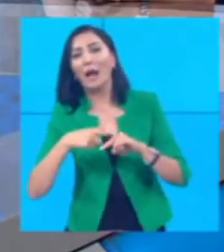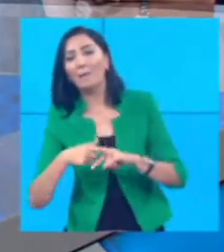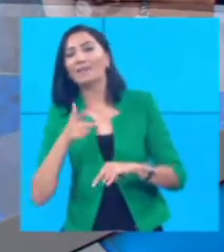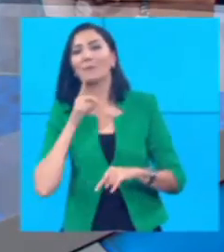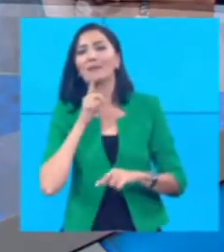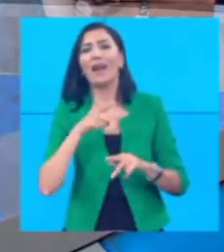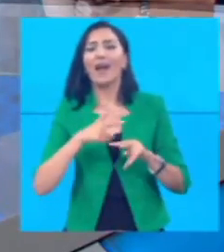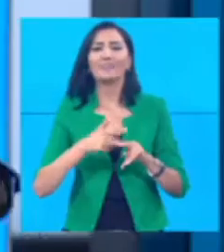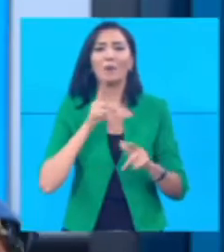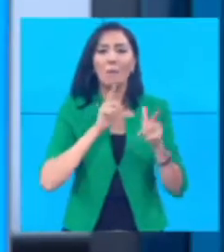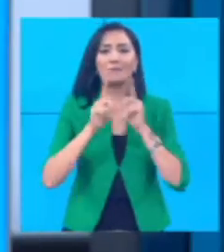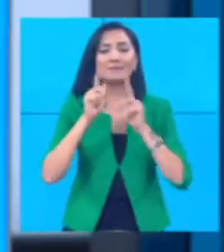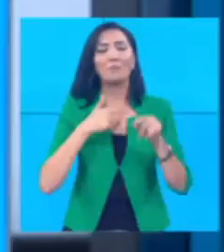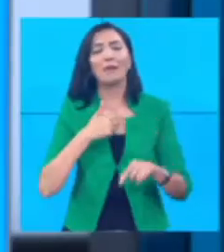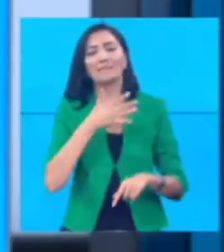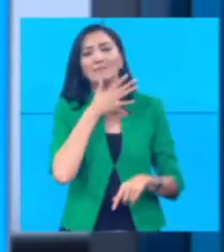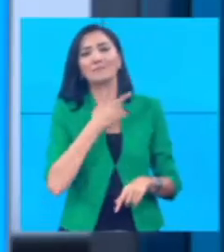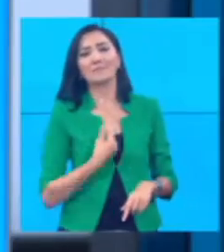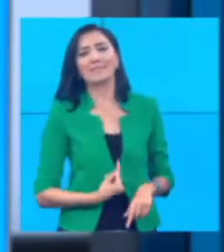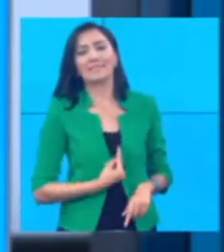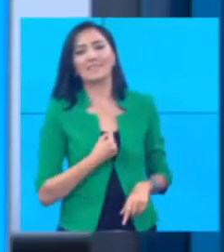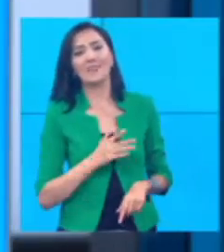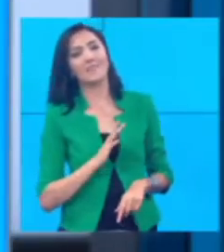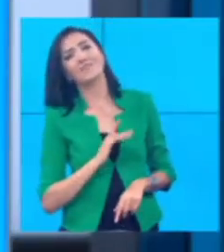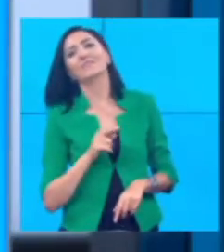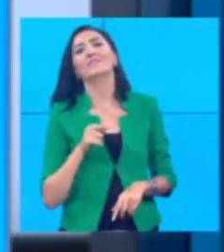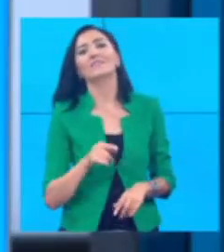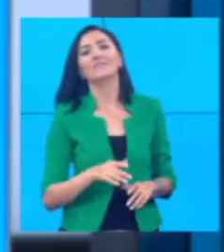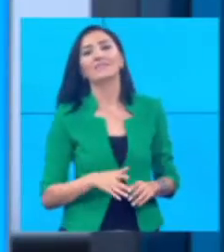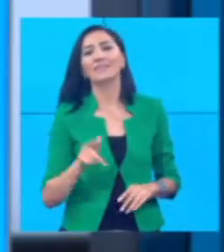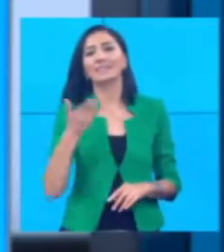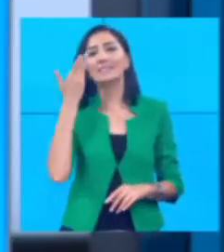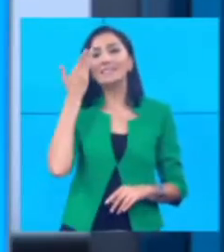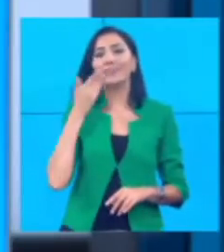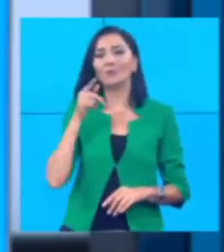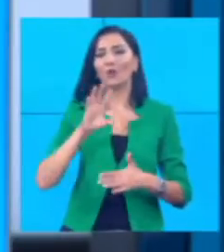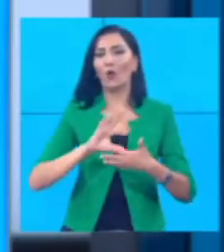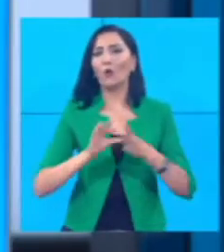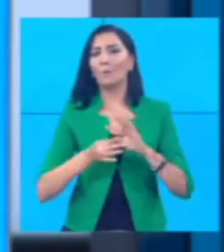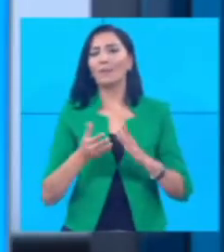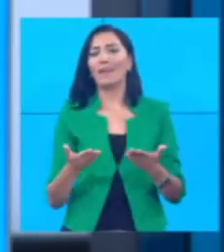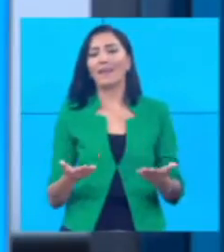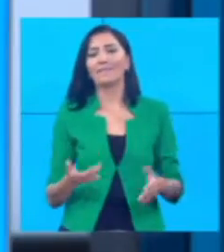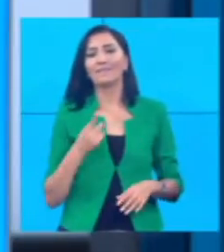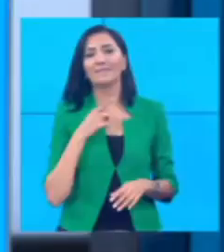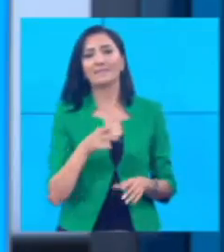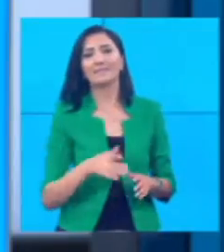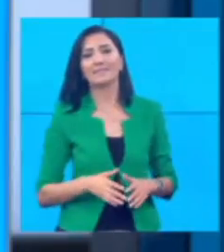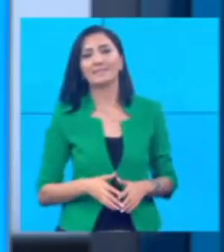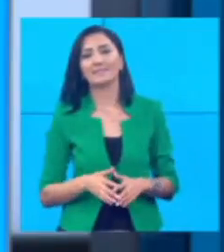hadi işte Ayşe, Fatma diyeceğini çok iyi hissedebiliyorum burada. Hı hı. İzliyor musunuz olimpiyatları? Tabii